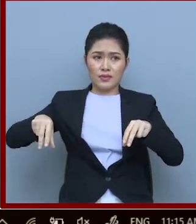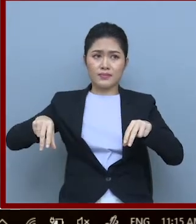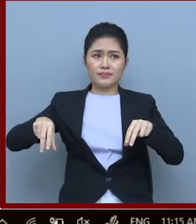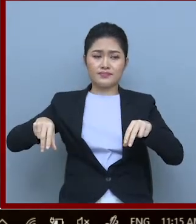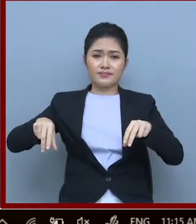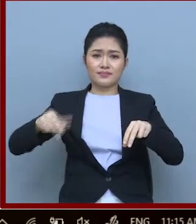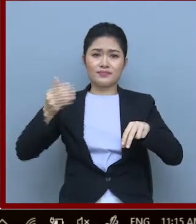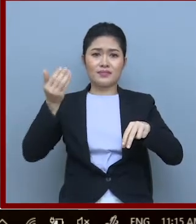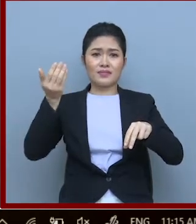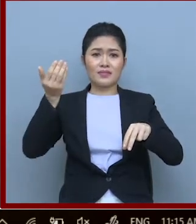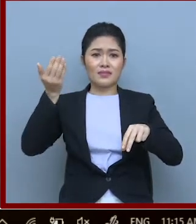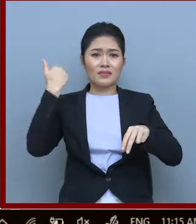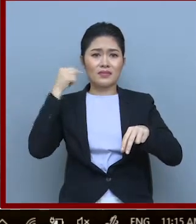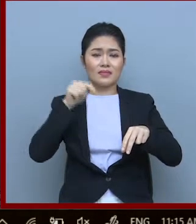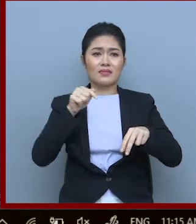อย่างที่ใน